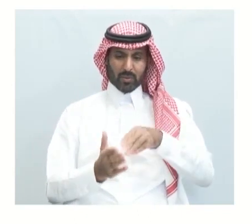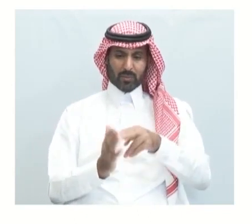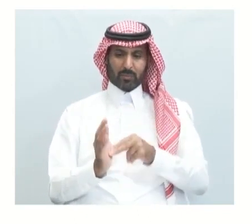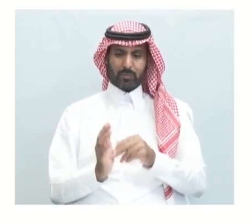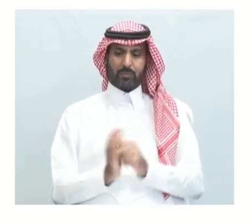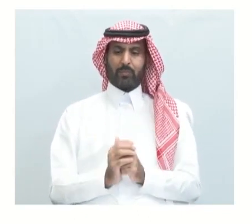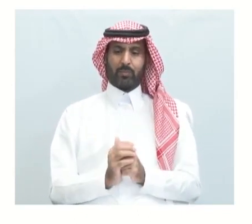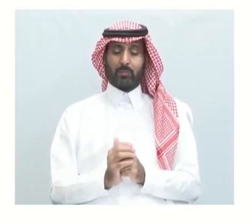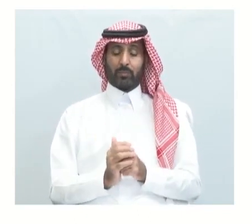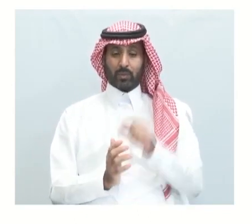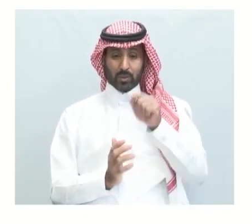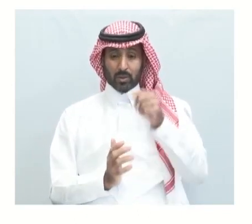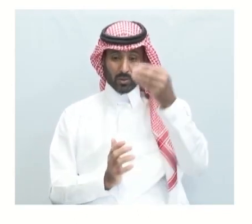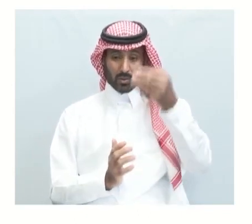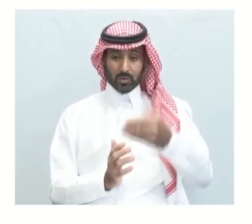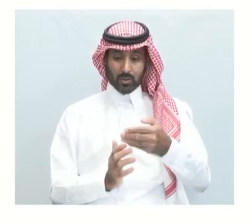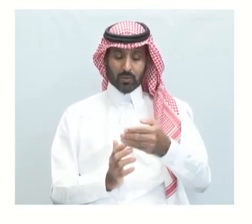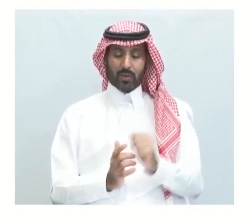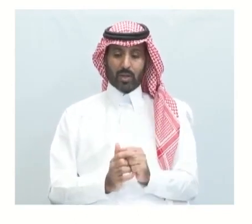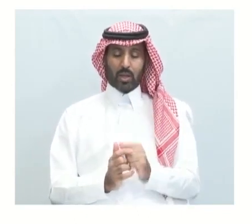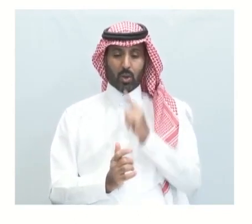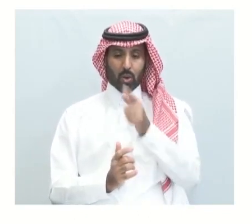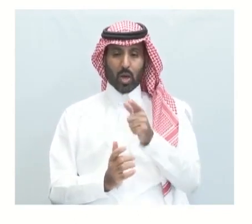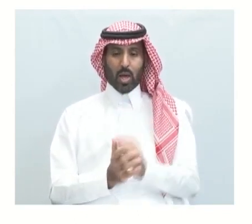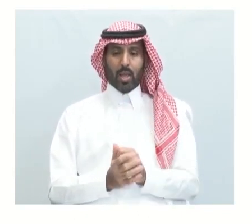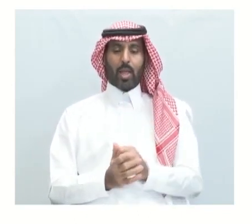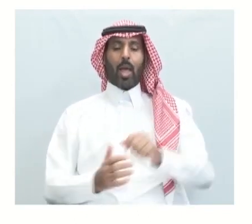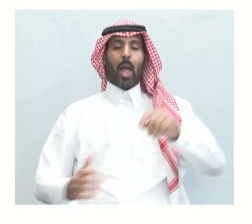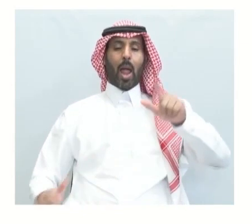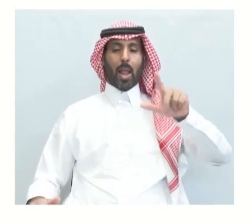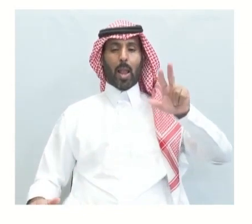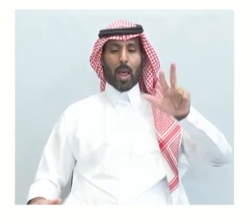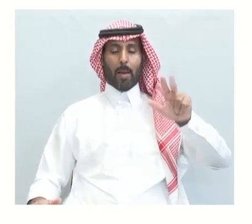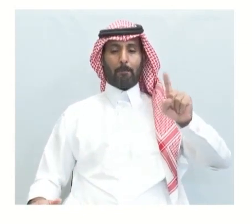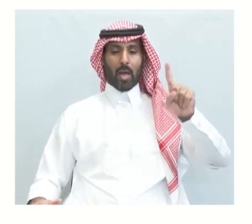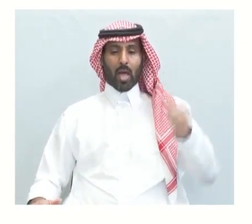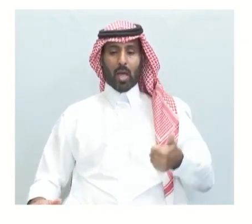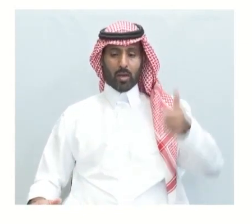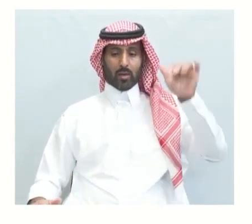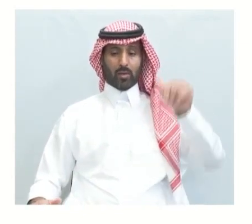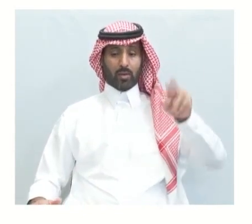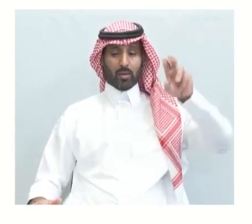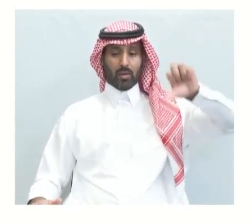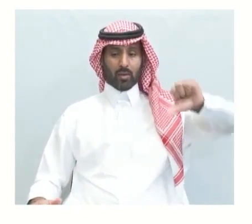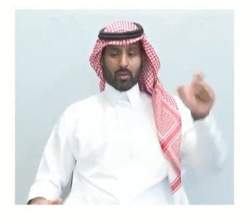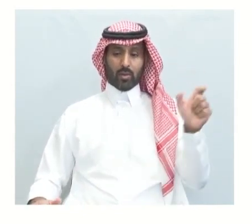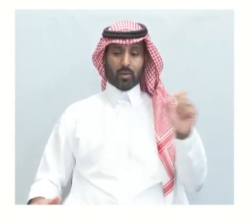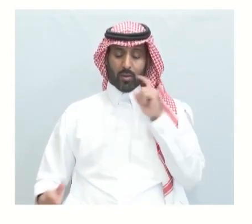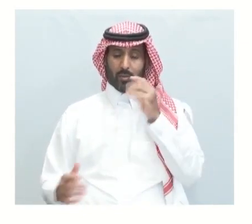القائمه المترابطه في لغه البايثون لا توفر لغه البايثون نوع بيانات محدد مسبقا